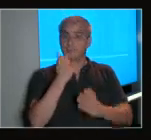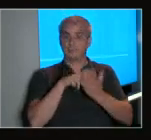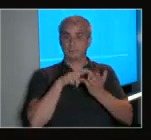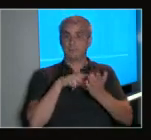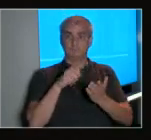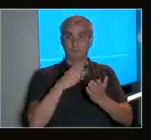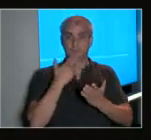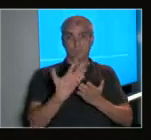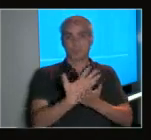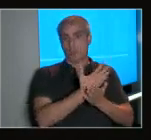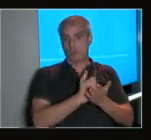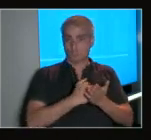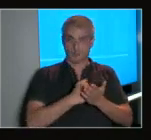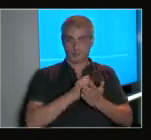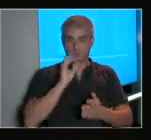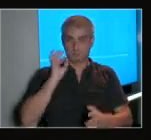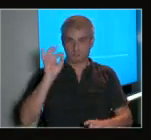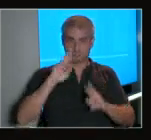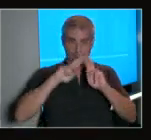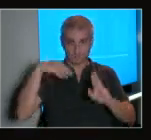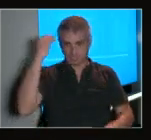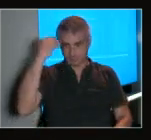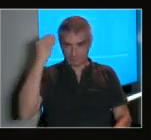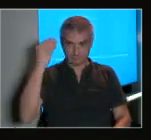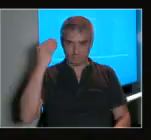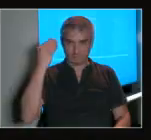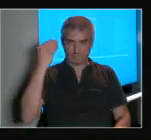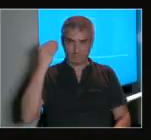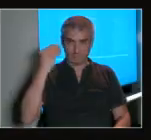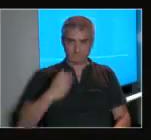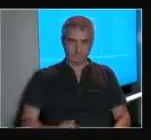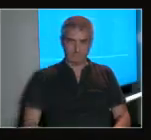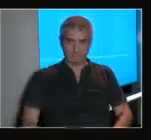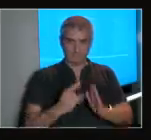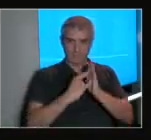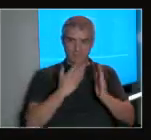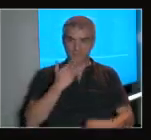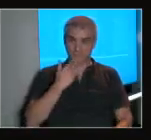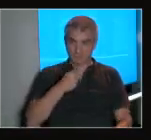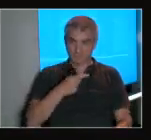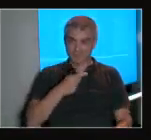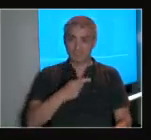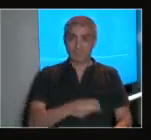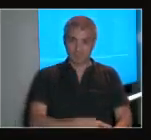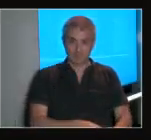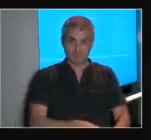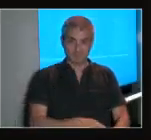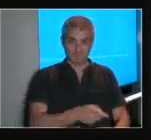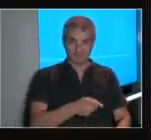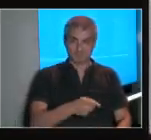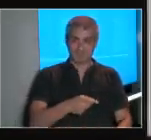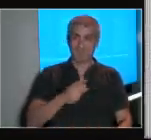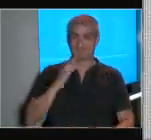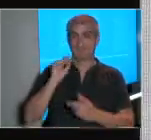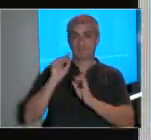המיסים, שישראל גובה עבור הרשות הפלסטינית על פי הסכם פריז. חוק ישראלי ערכי מול חוק פלסטיני